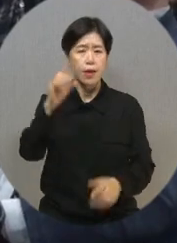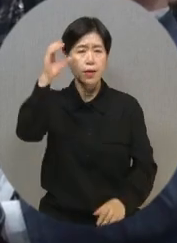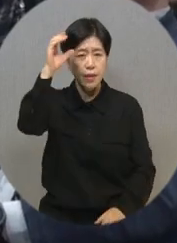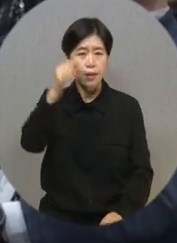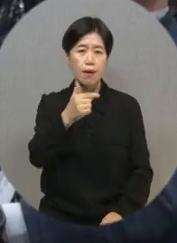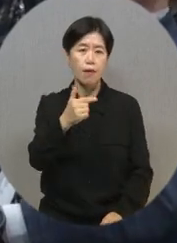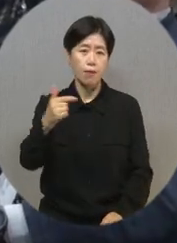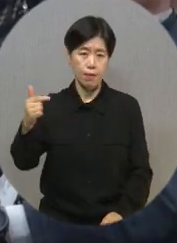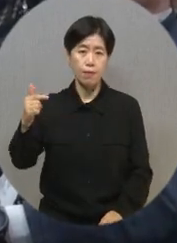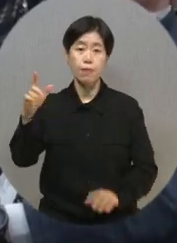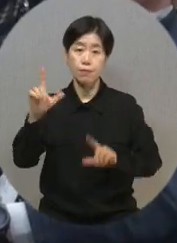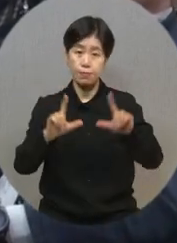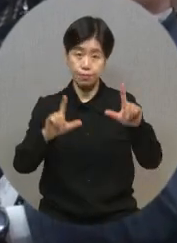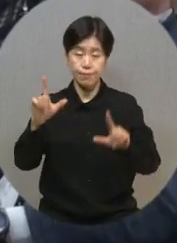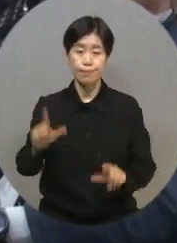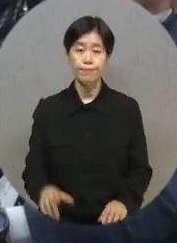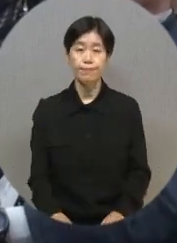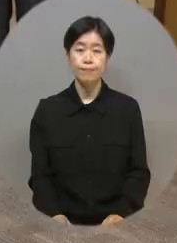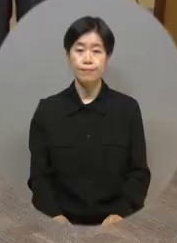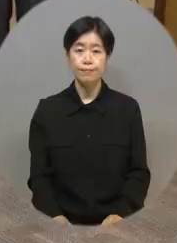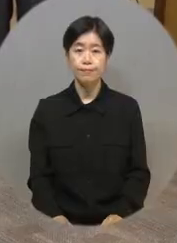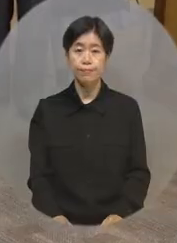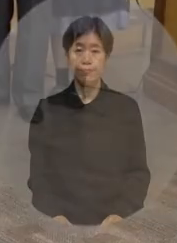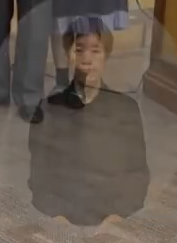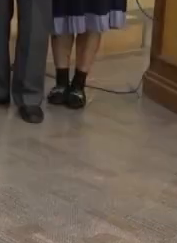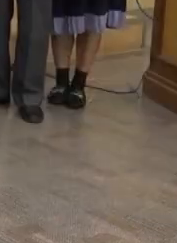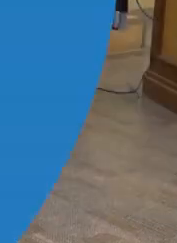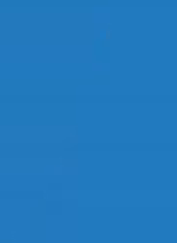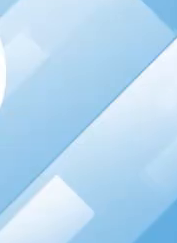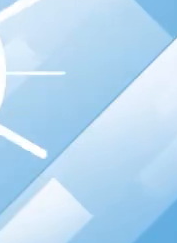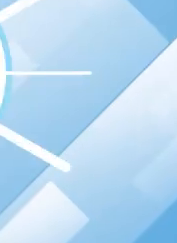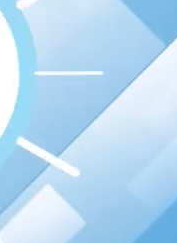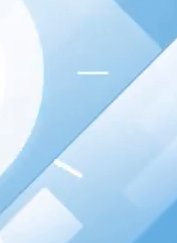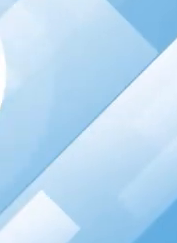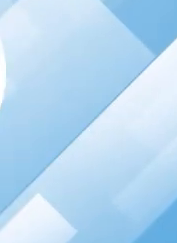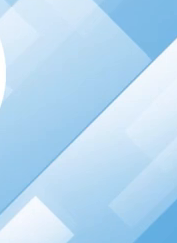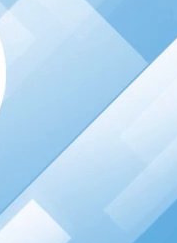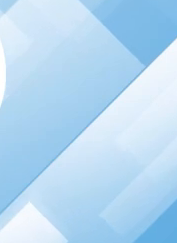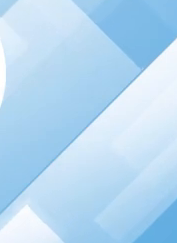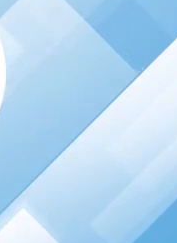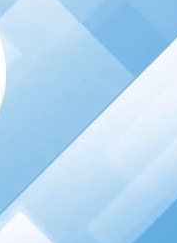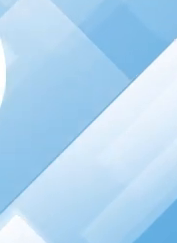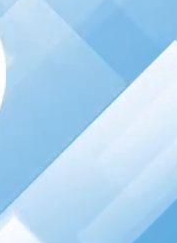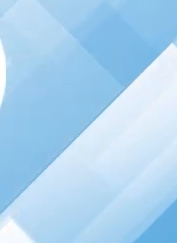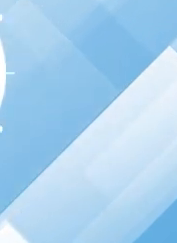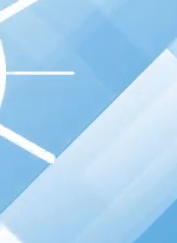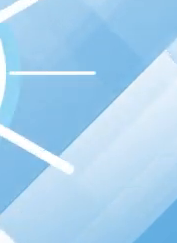간절함입니다. 복지TV 경기방송 정우선입니다.